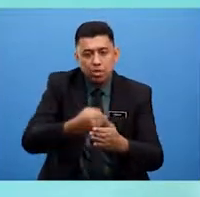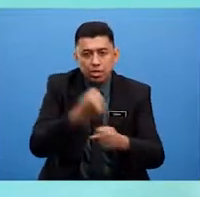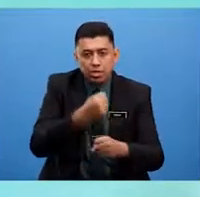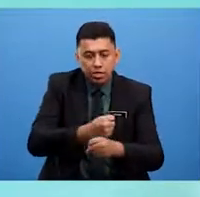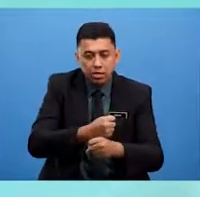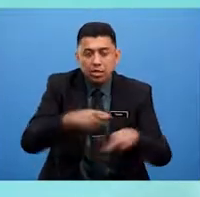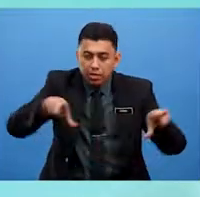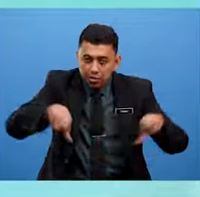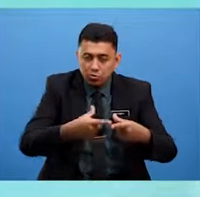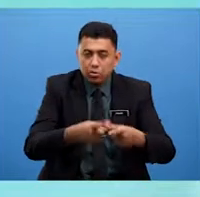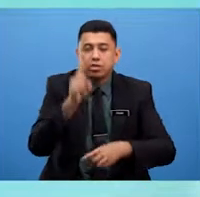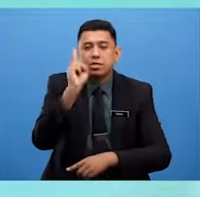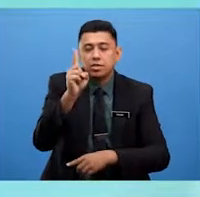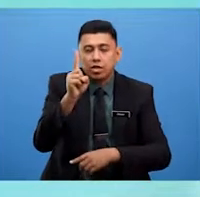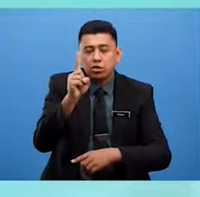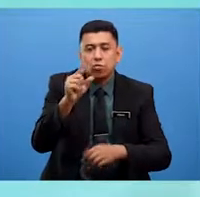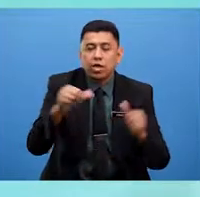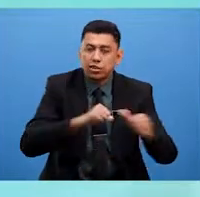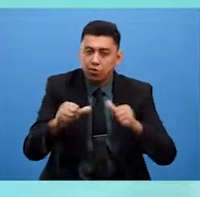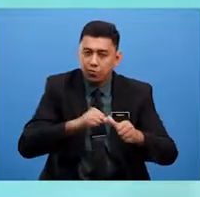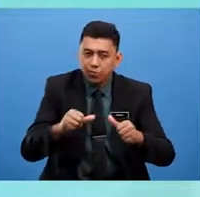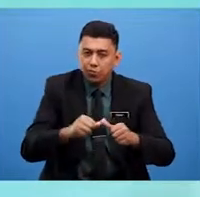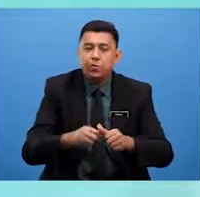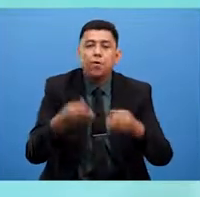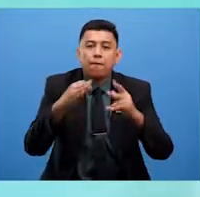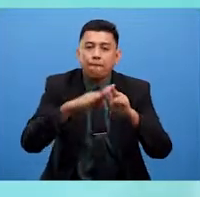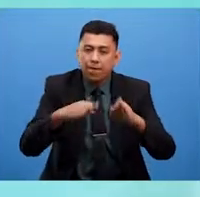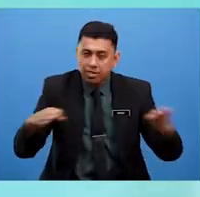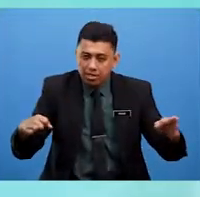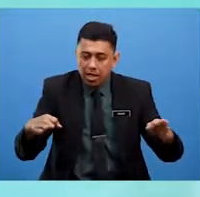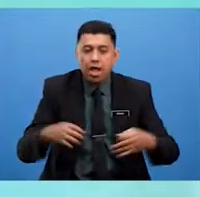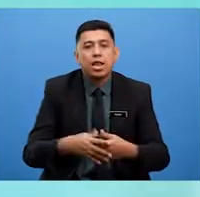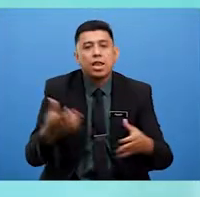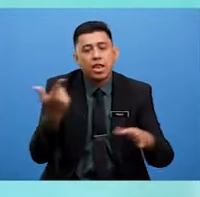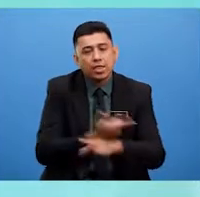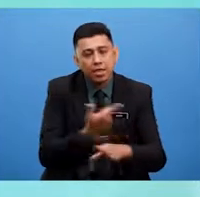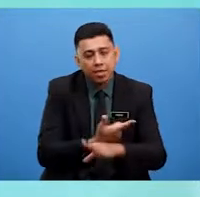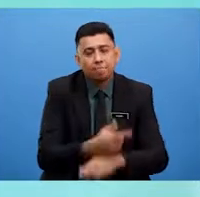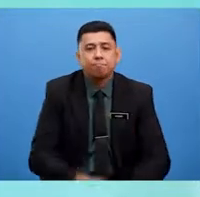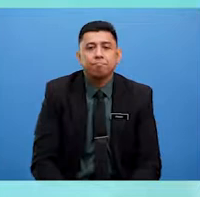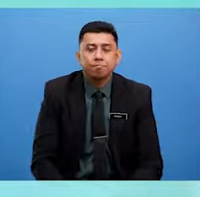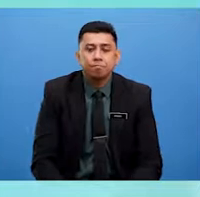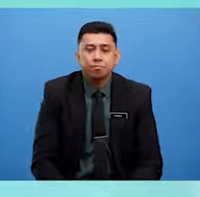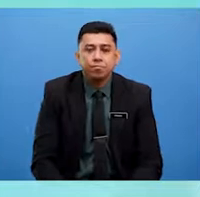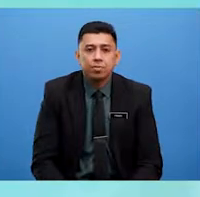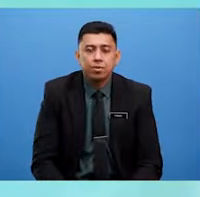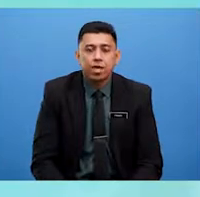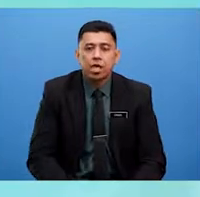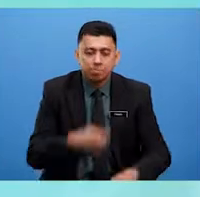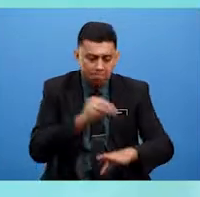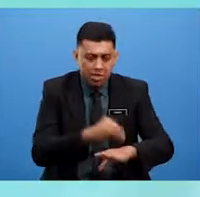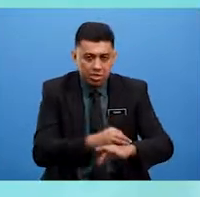yang dilakukan dalam satu sesi atau fasa latihan. Contohnya ialah jangka masa